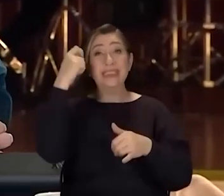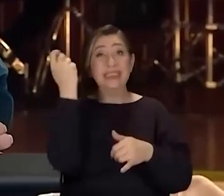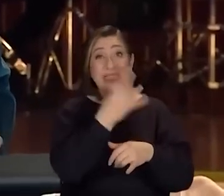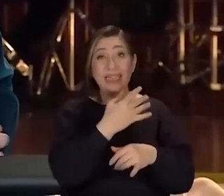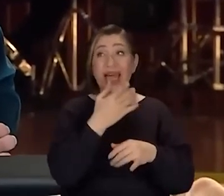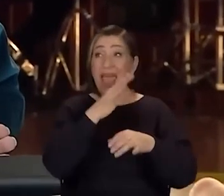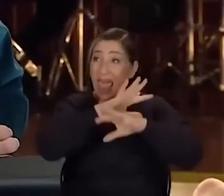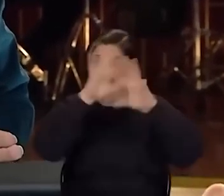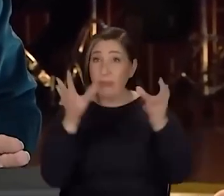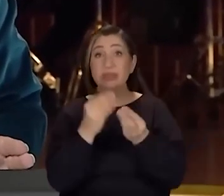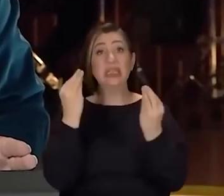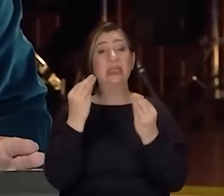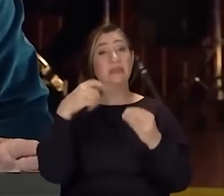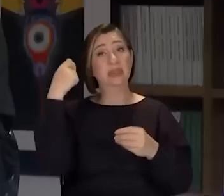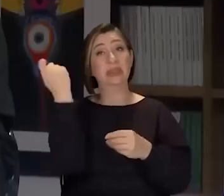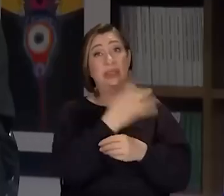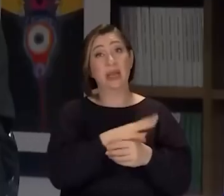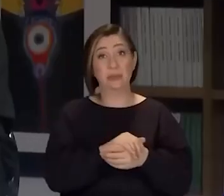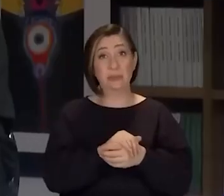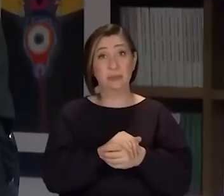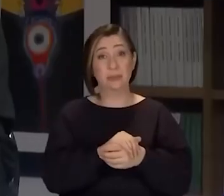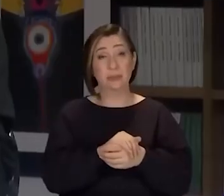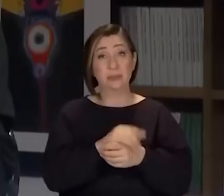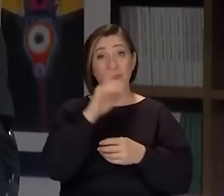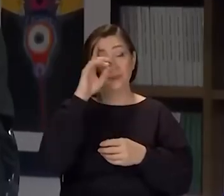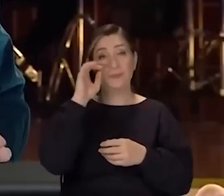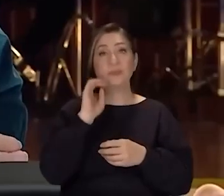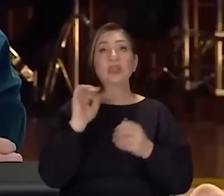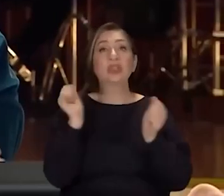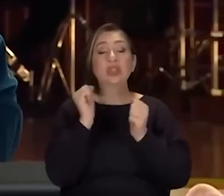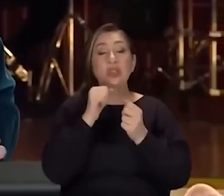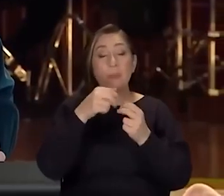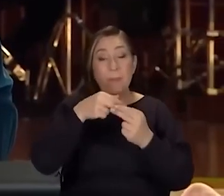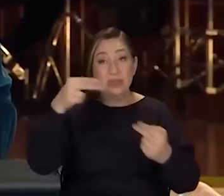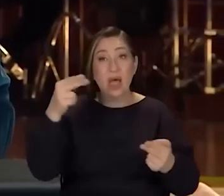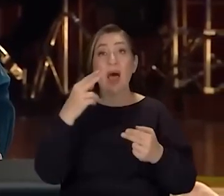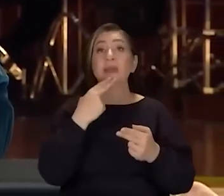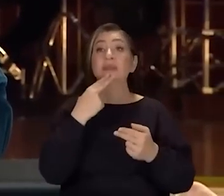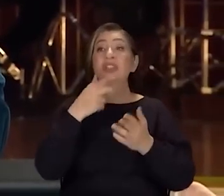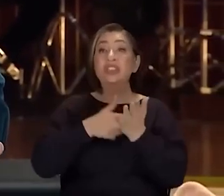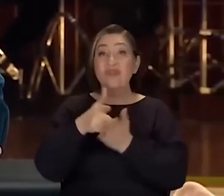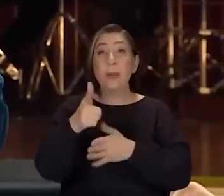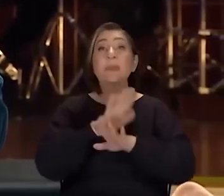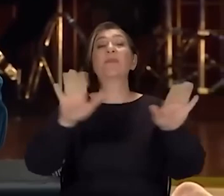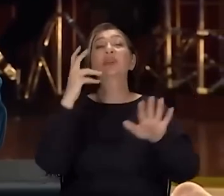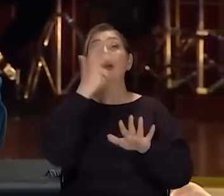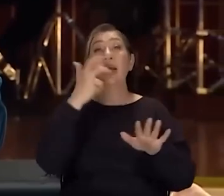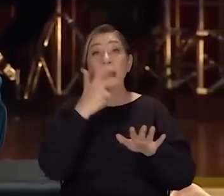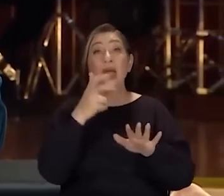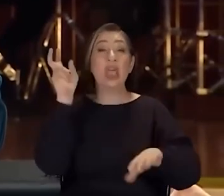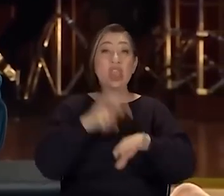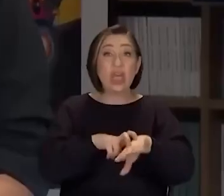hepsi iyi diziler. Yani Kış Masalı, Hanımın Çiftliği, Bitmeyen Şarkı, İntikam, Poyraz